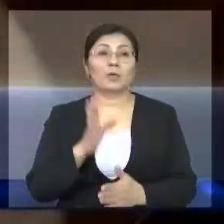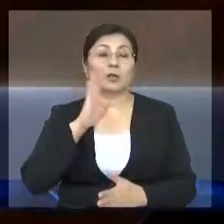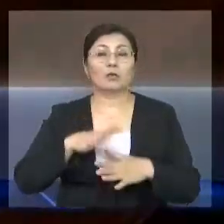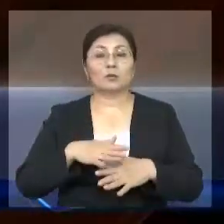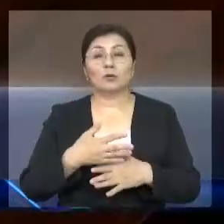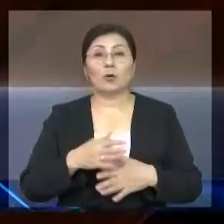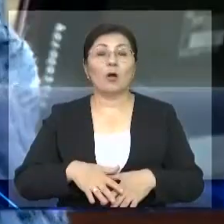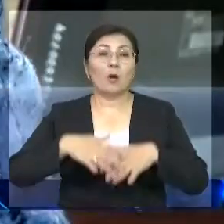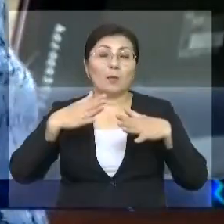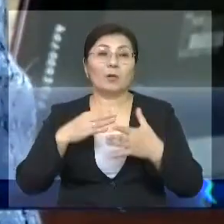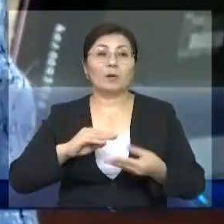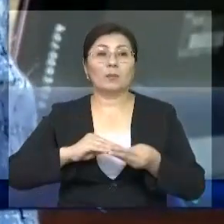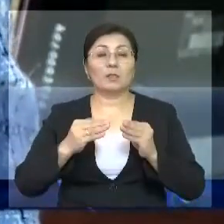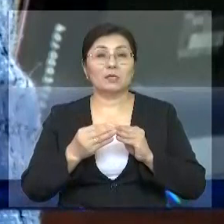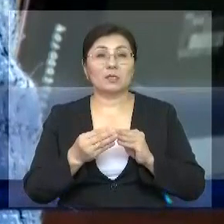мәселесі ескерілген.